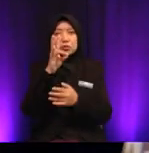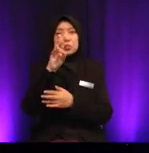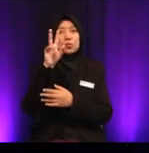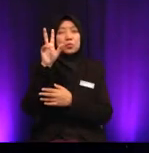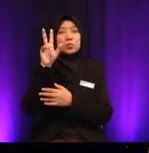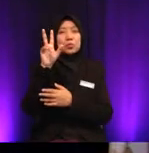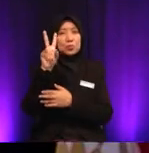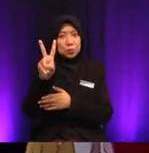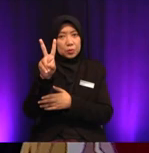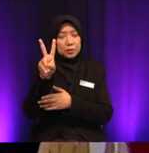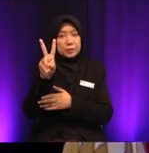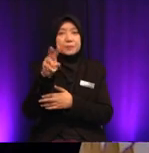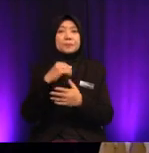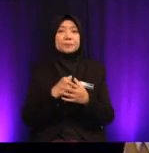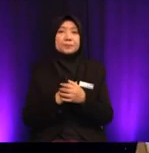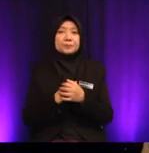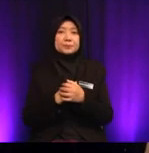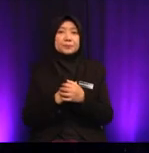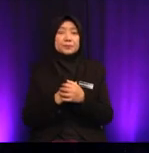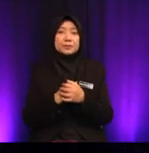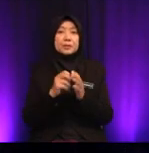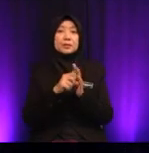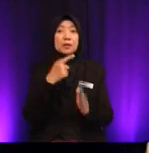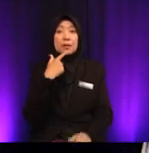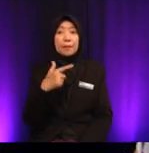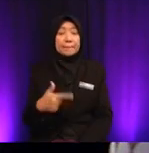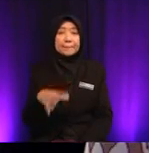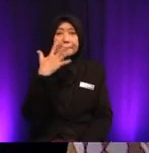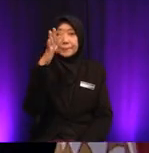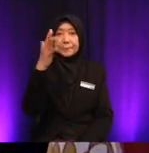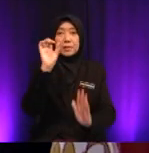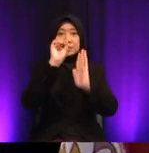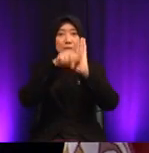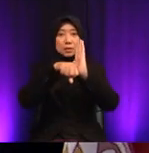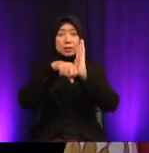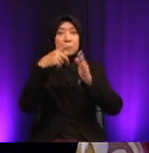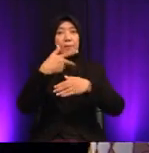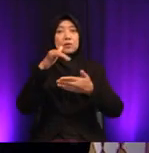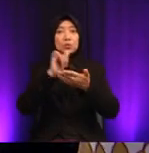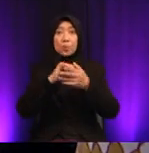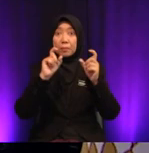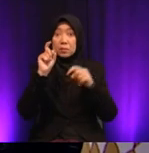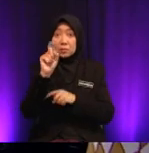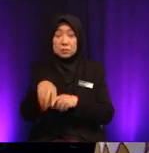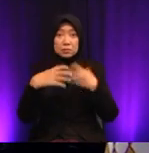72 dari Celcius selama 15 tahun kemudian kita kenal juga